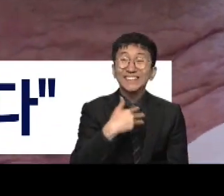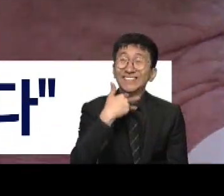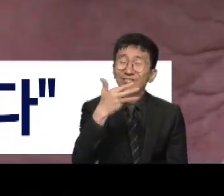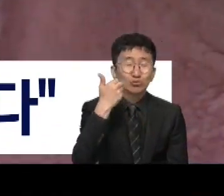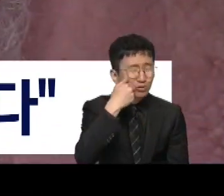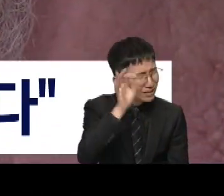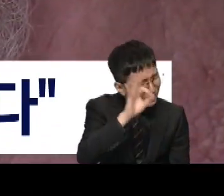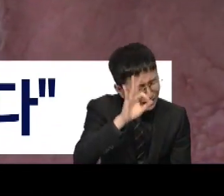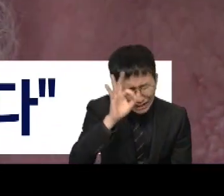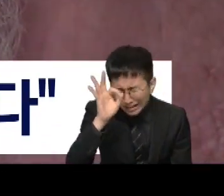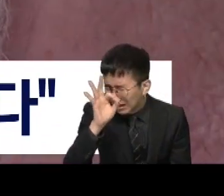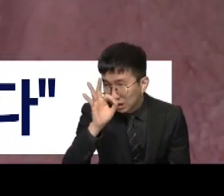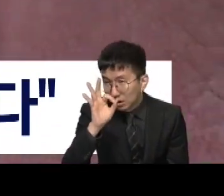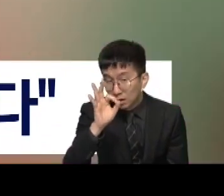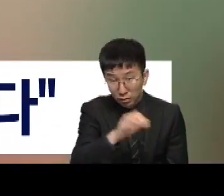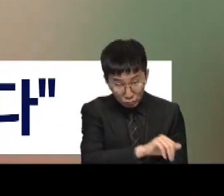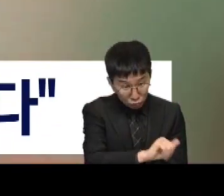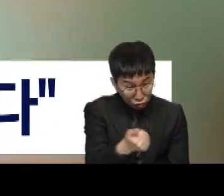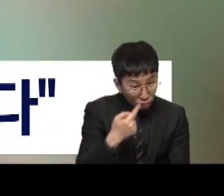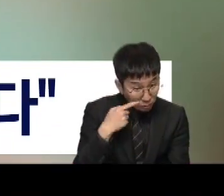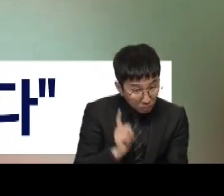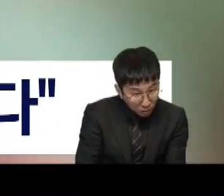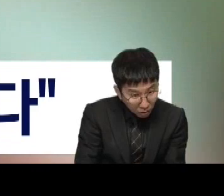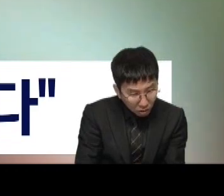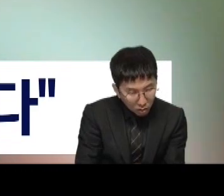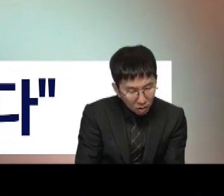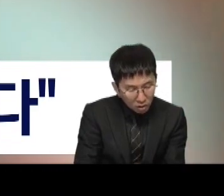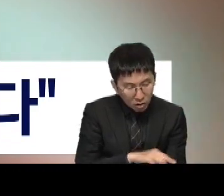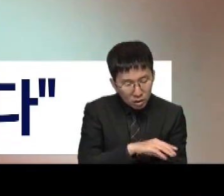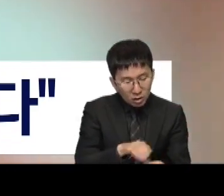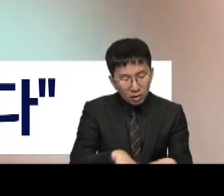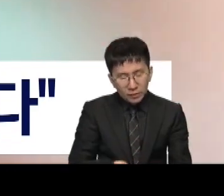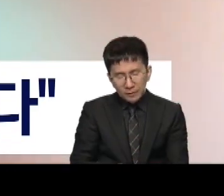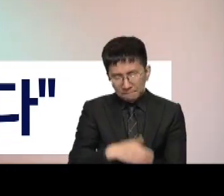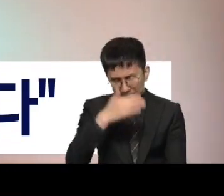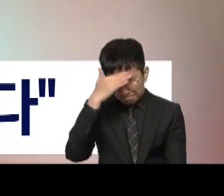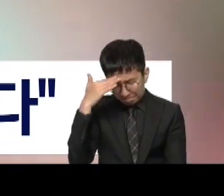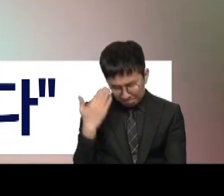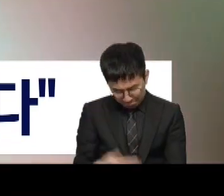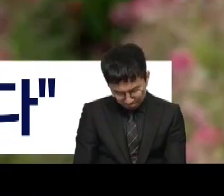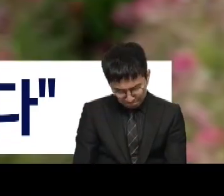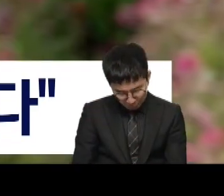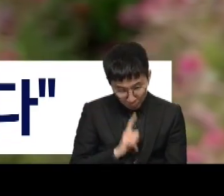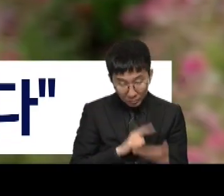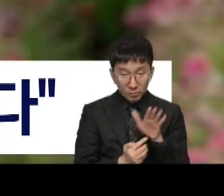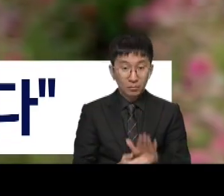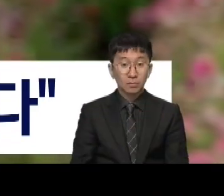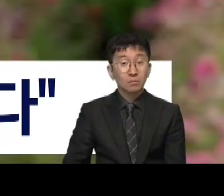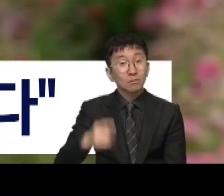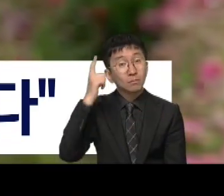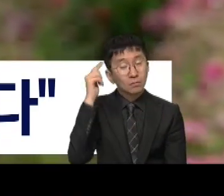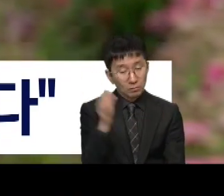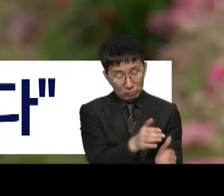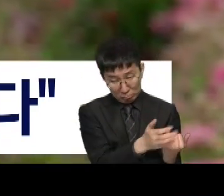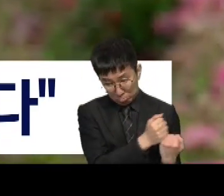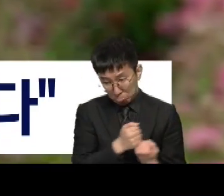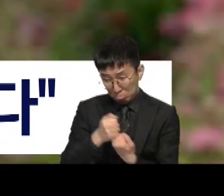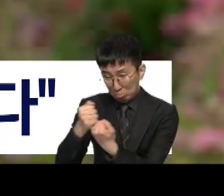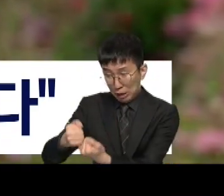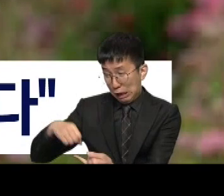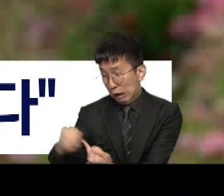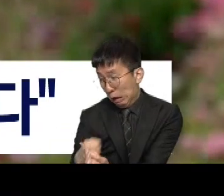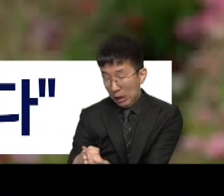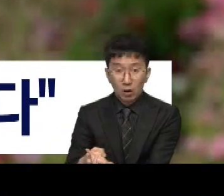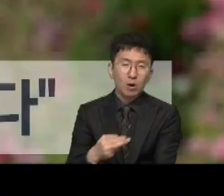아버지는 딸이 숨진 채 발견됐다는 소식에 오히려 담담해했습니다. 인질로 잡혀가 고초를 겪지 않은